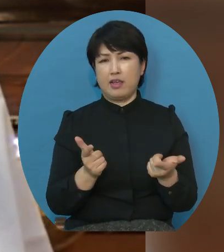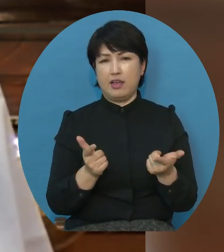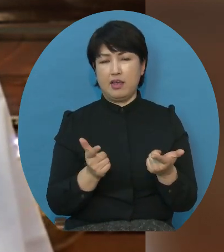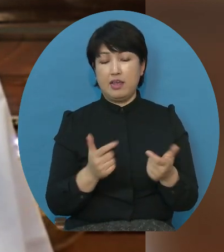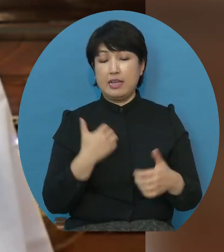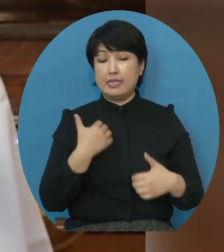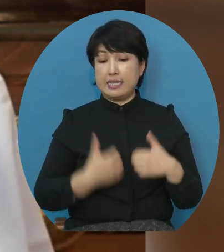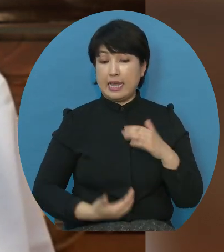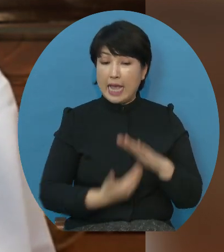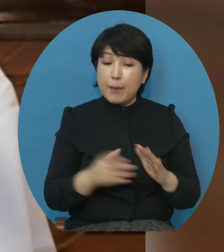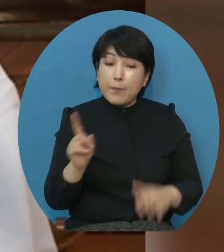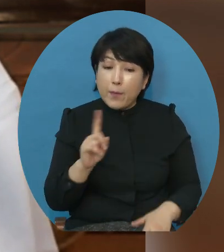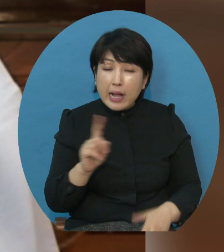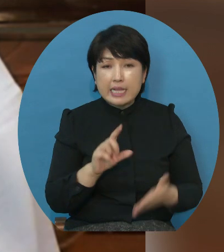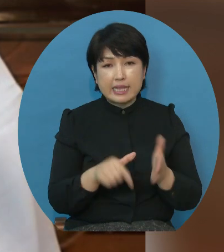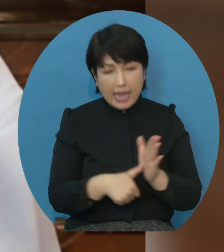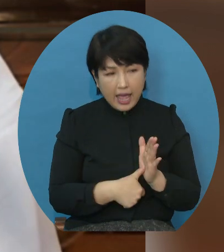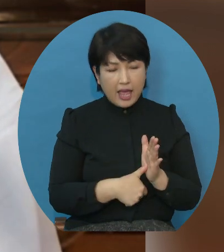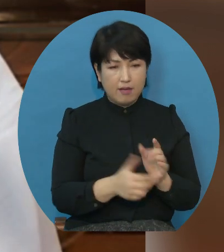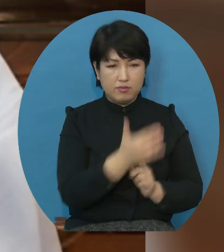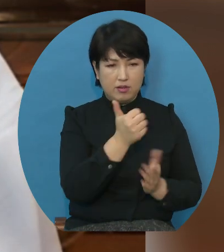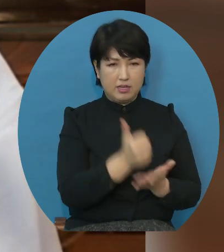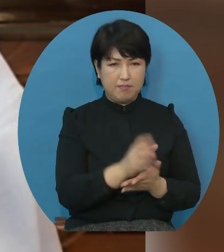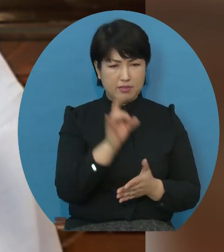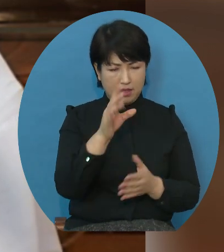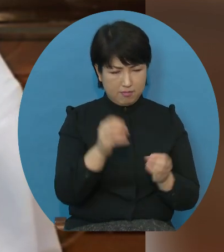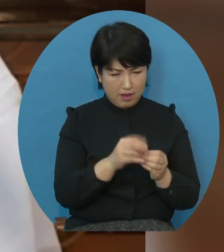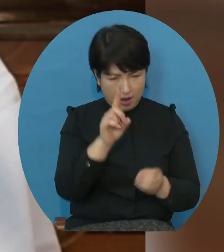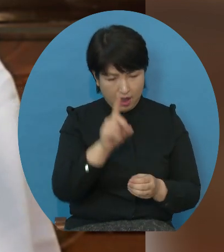갈 때도 적절한 것이다